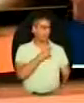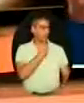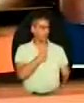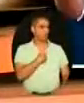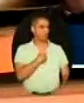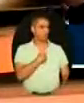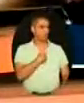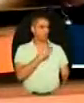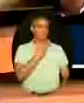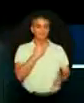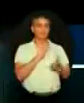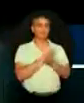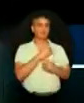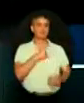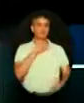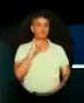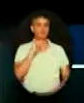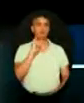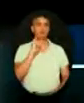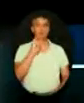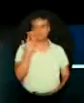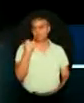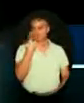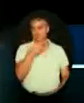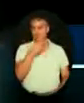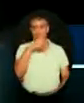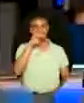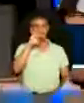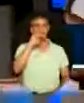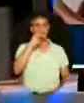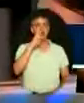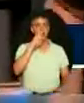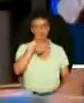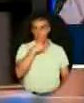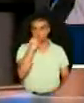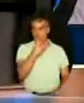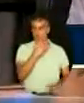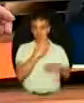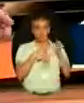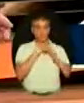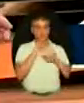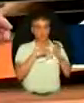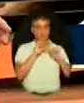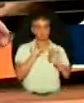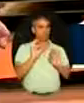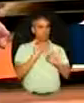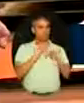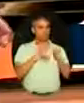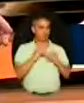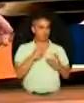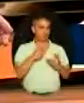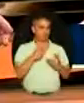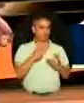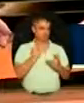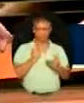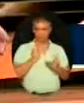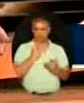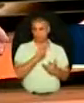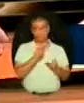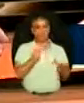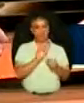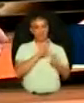אין בעלים. חברי יהודה גליק, ביקר השבוע במגרון כדי לראות את הבנייה של הבונים הפרטיים שטענו